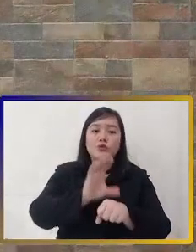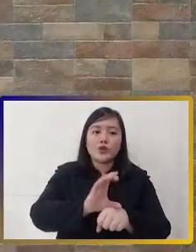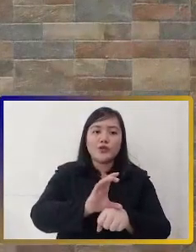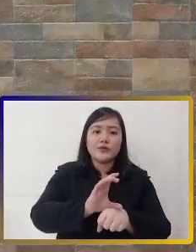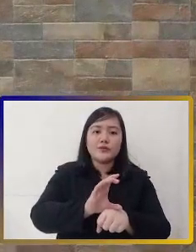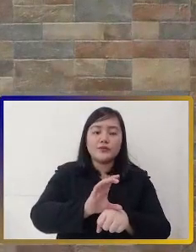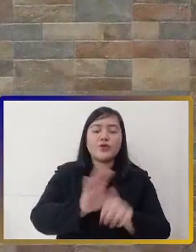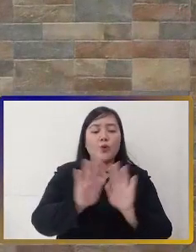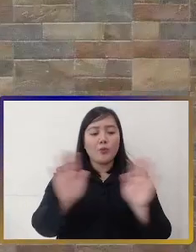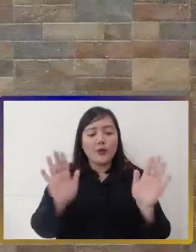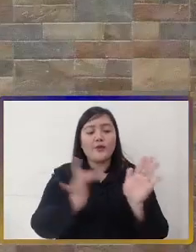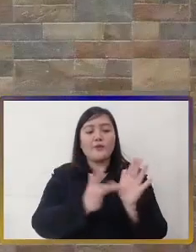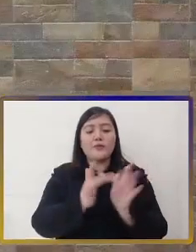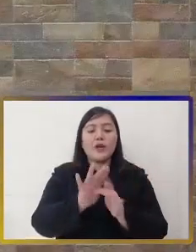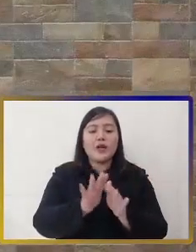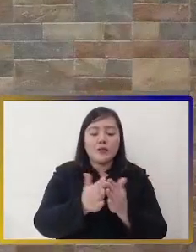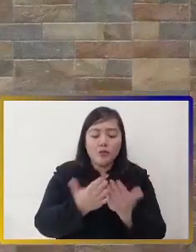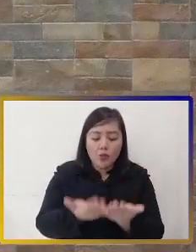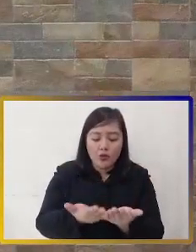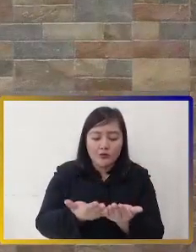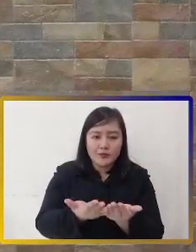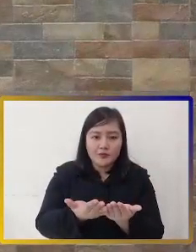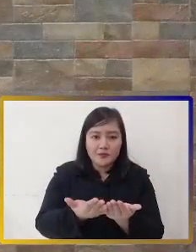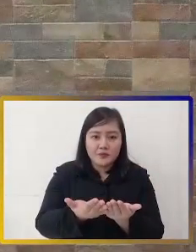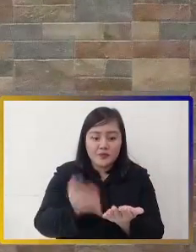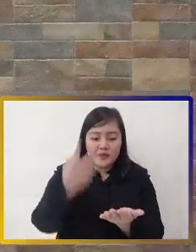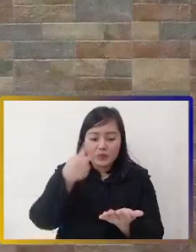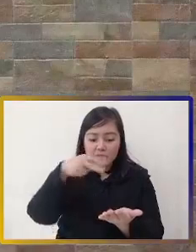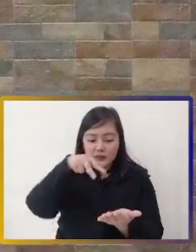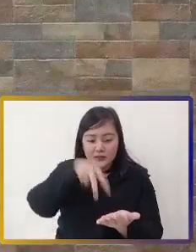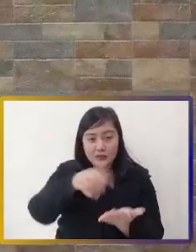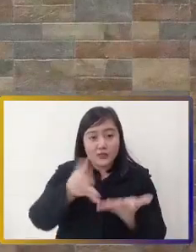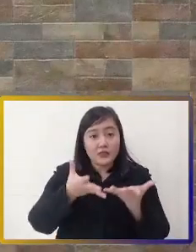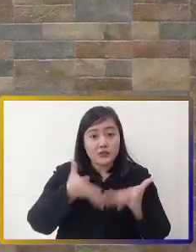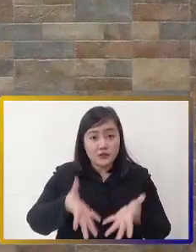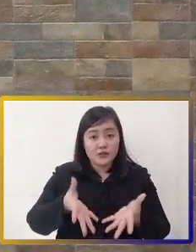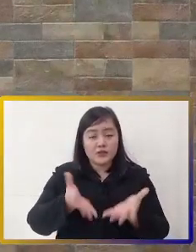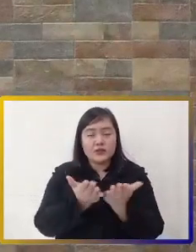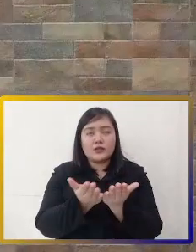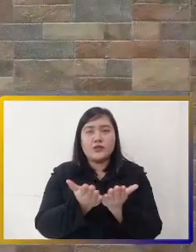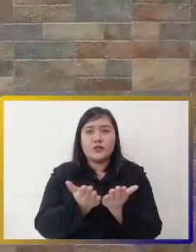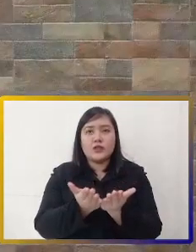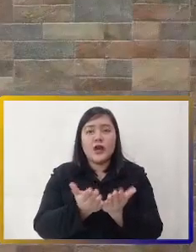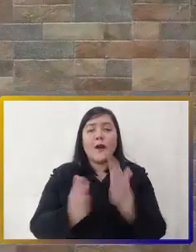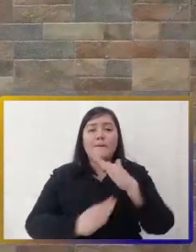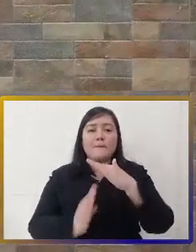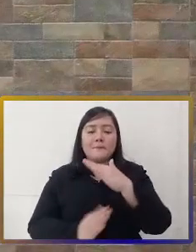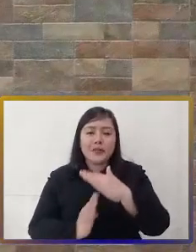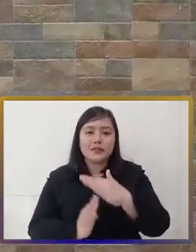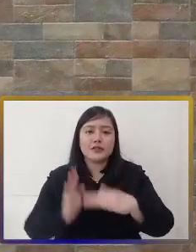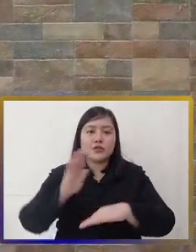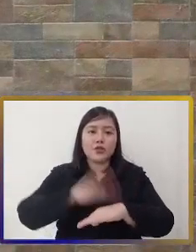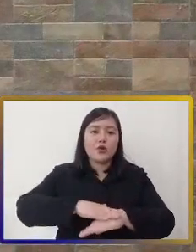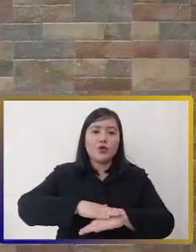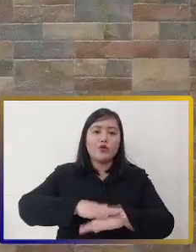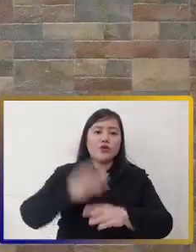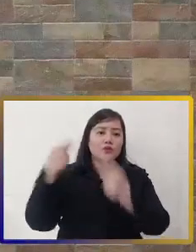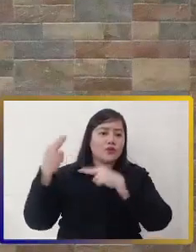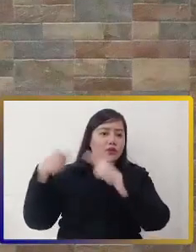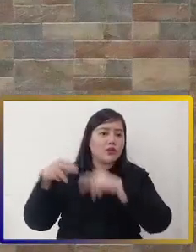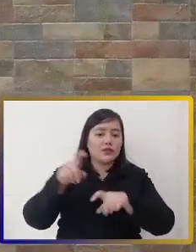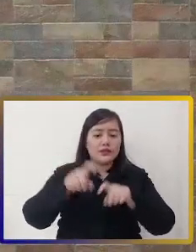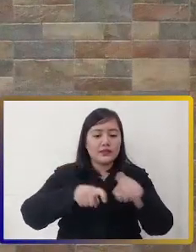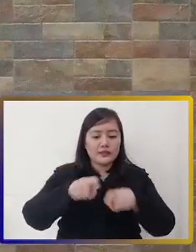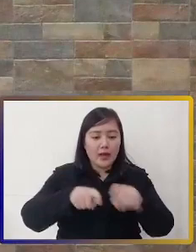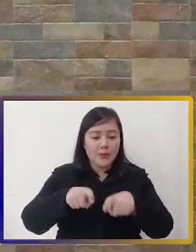gagamitin, nandito sa Biblia natin makikita, yung basihan ng historical test na inilagay ng Diyos. Minsan, nababasa lang natin